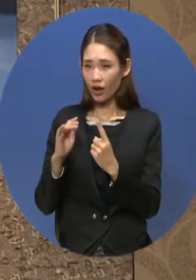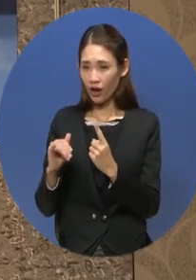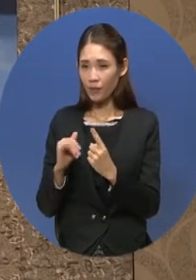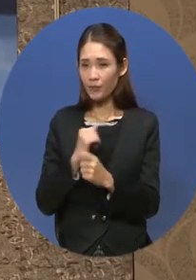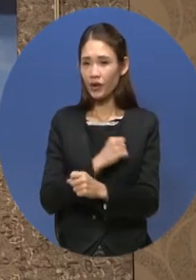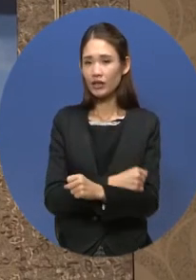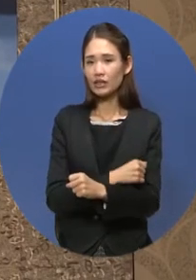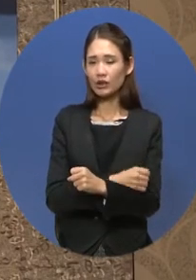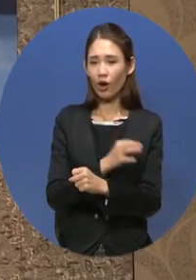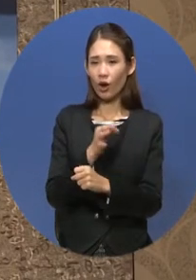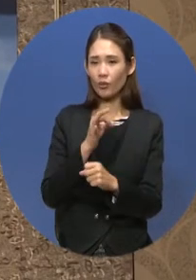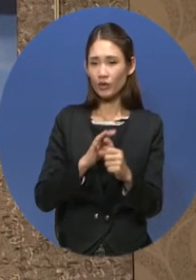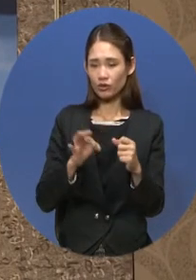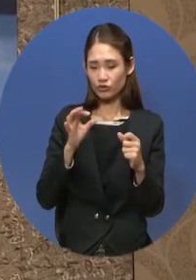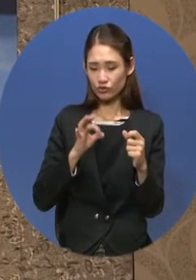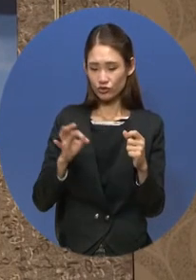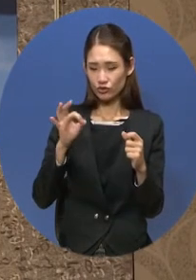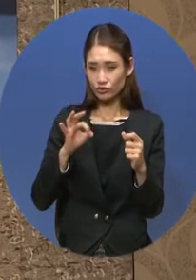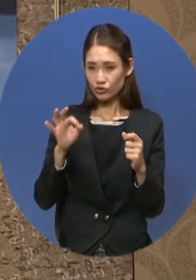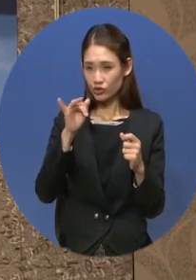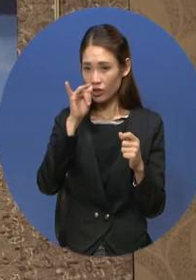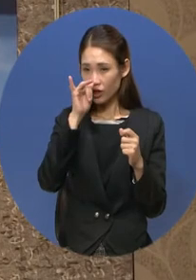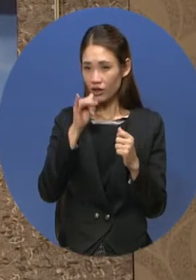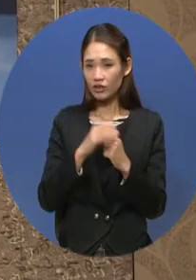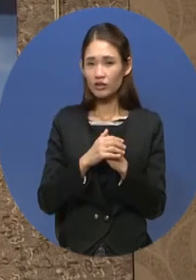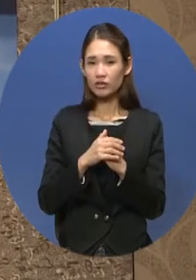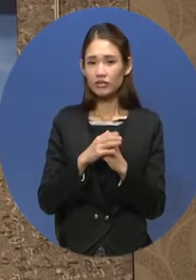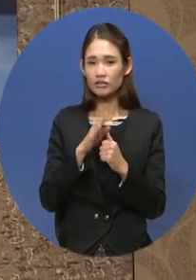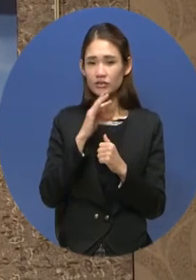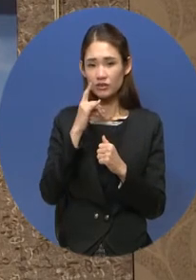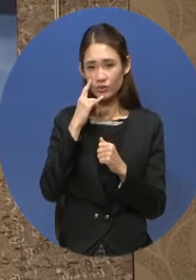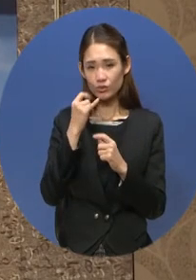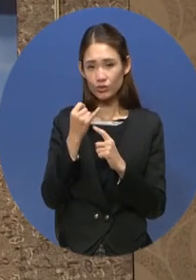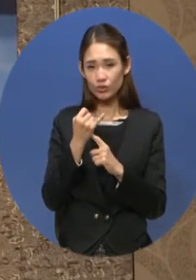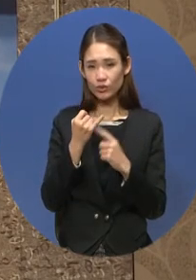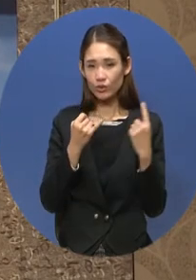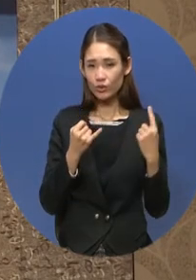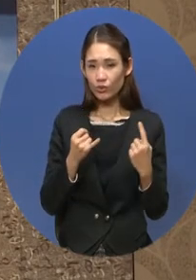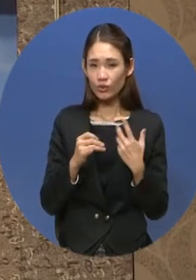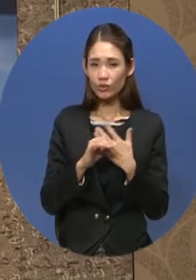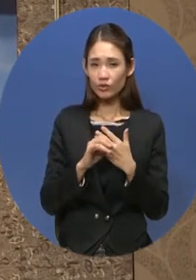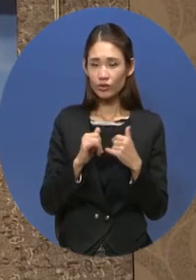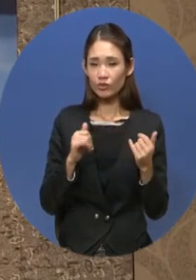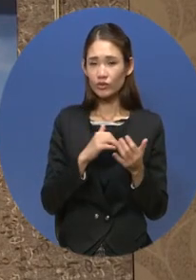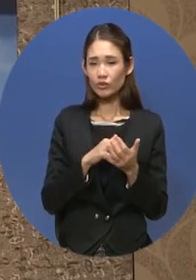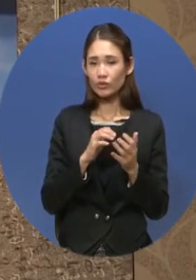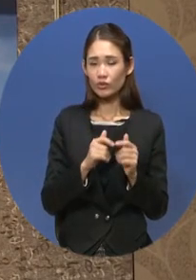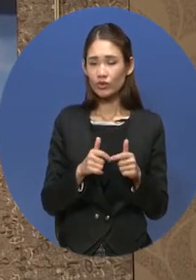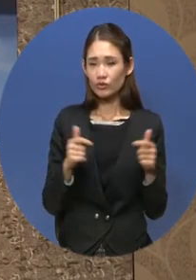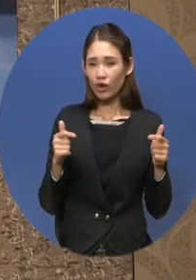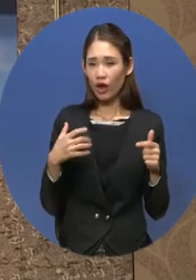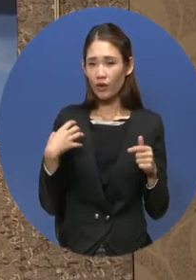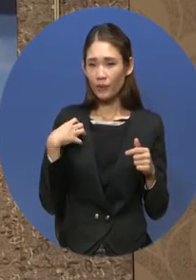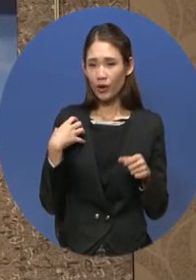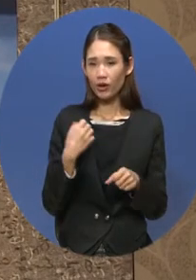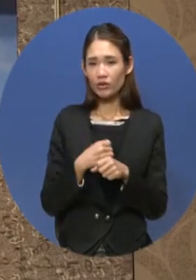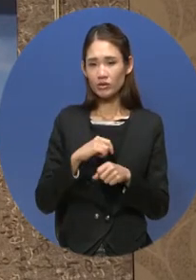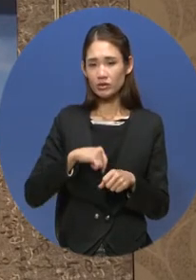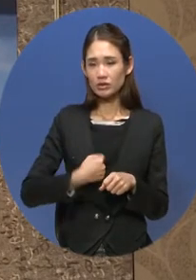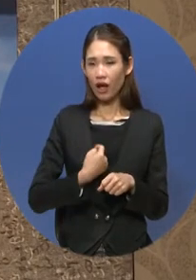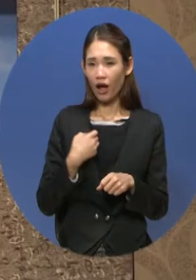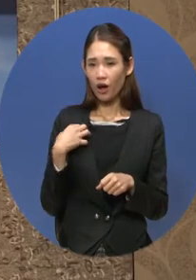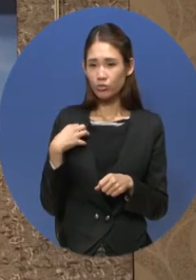인건비가 더 추가가 된대요. 그런데 이제 거기에 이제 친정 부모님이 와 계시거나 하면은 그 인원수가 초과가 돼서 네.